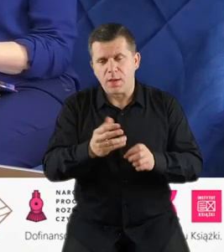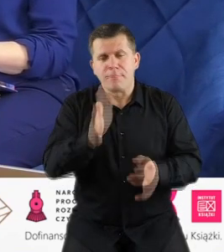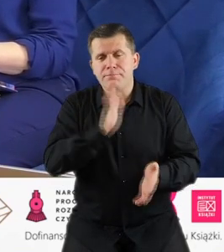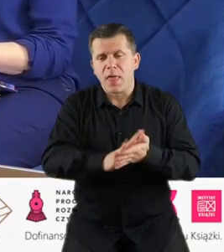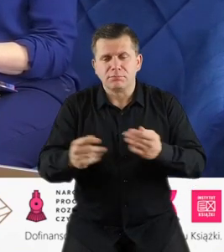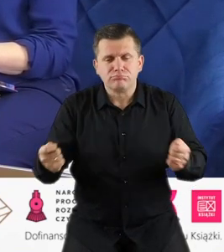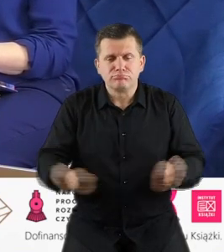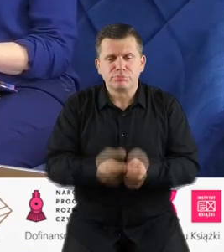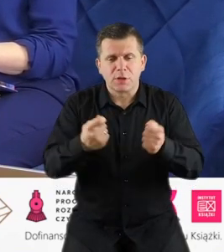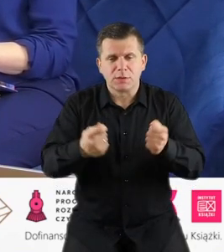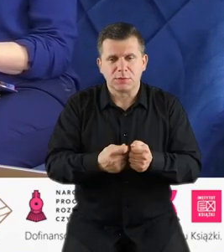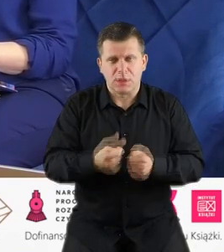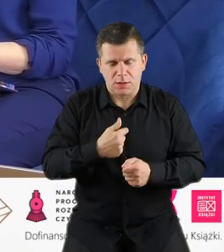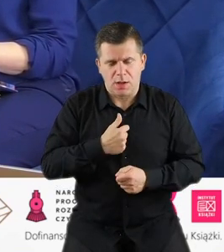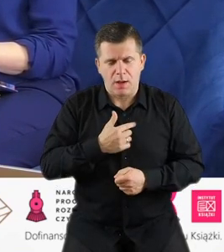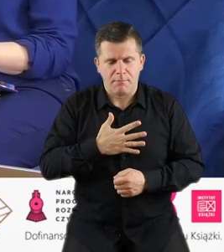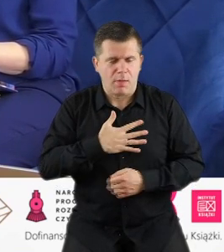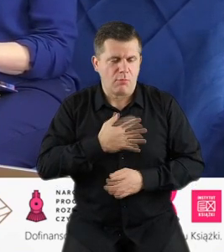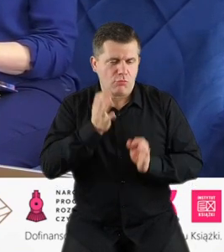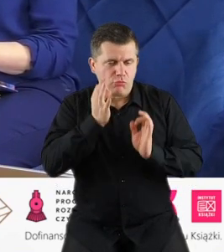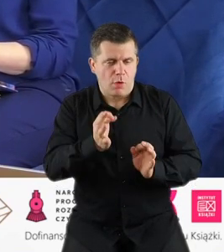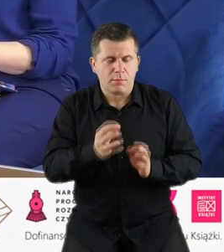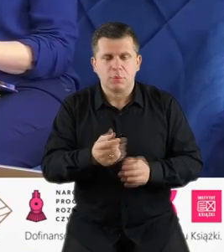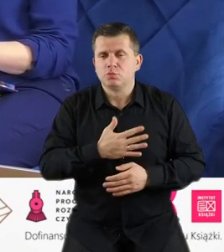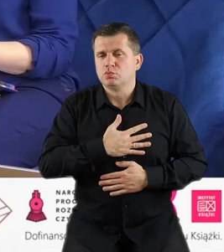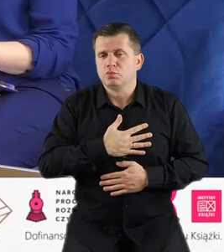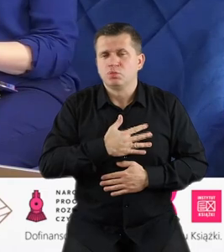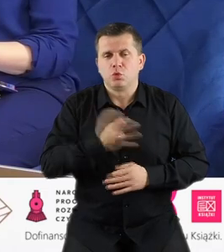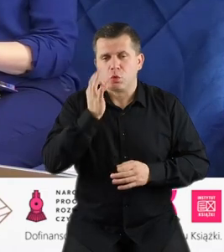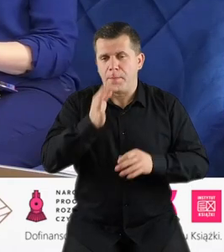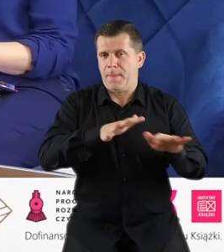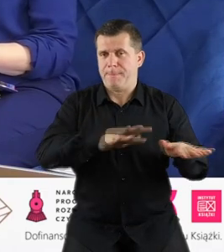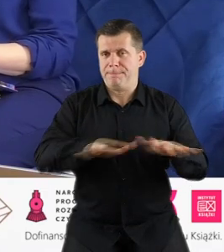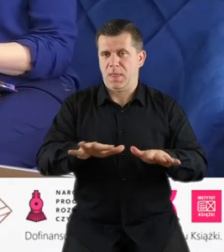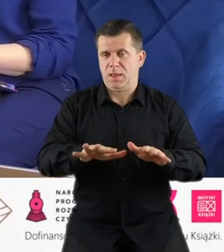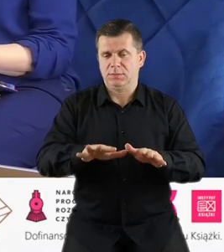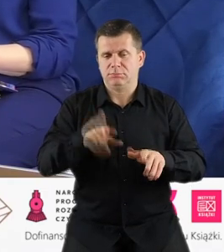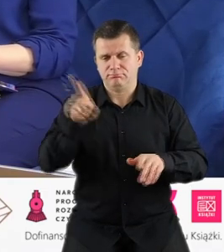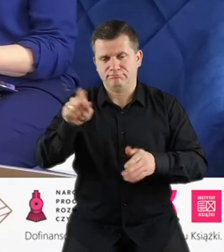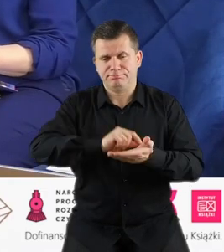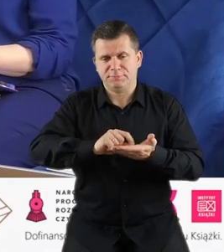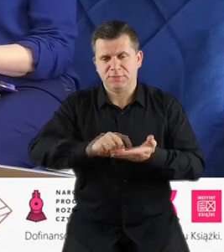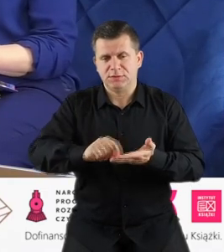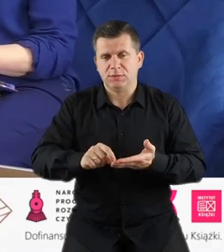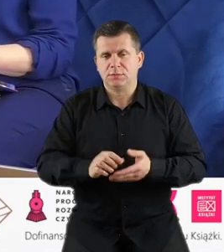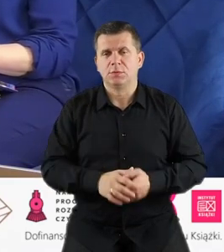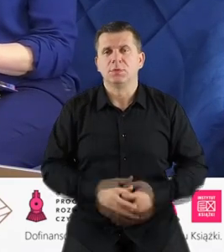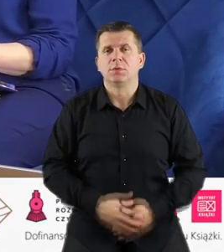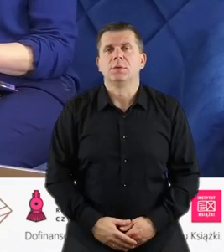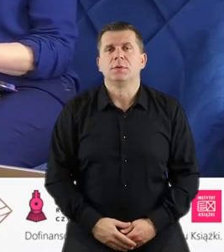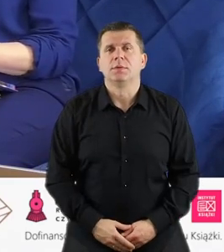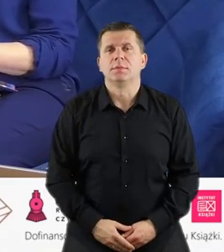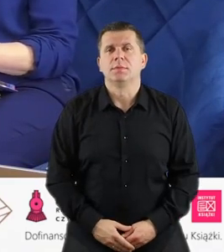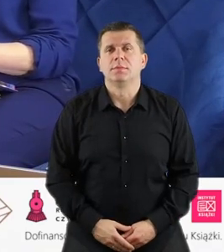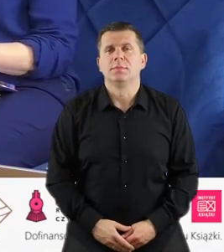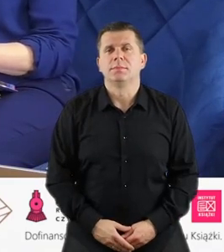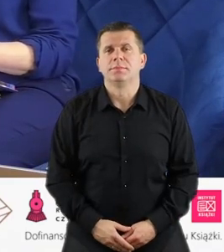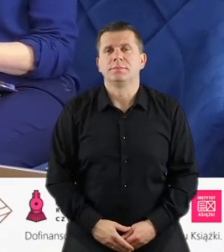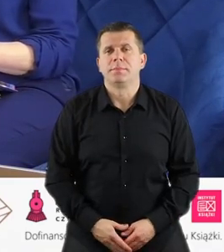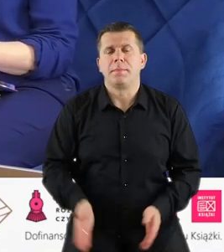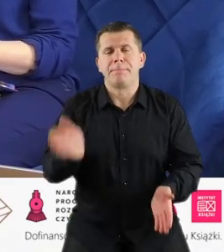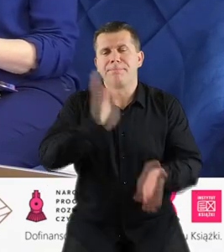rozpraszało. Doświadczam tego. Jest to naprawdę doskonałe miejsce do tego, żeby pisać w oderwaniu od